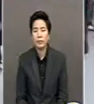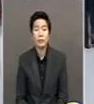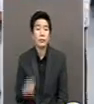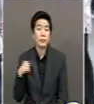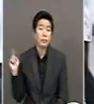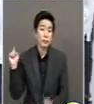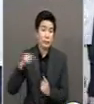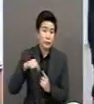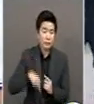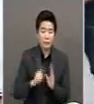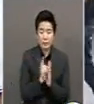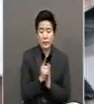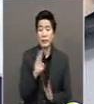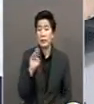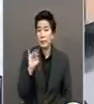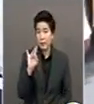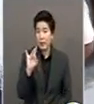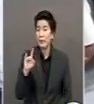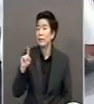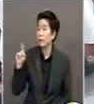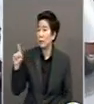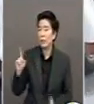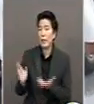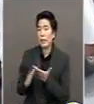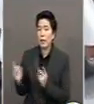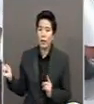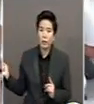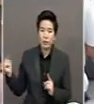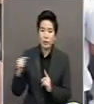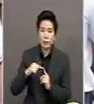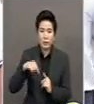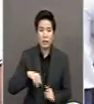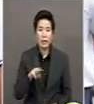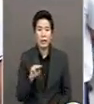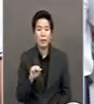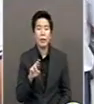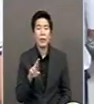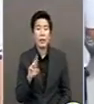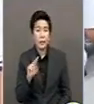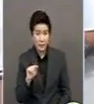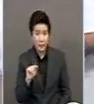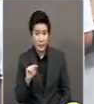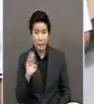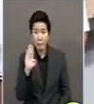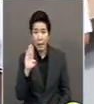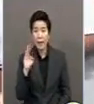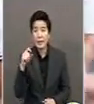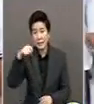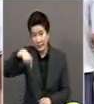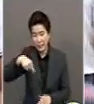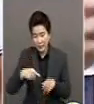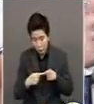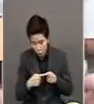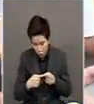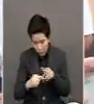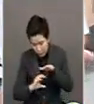ตอนนี้เราใช้เวลา48นาทีนะครับจากสถานีเตาปูนมาที ่ MRT บางซื่อโดยชัตเทิลบัสนะครับเดี๋ยวต่อ